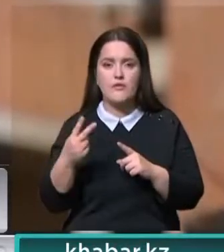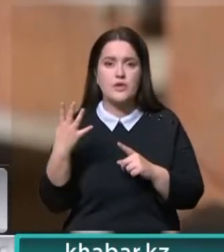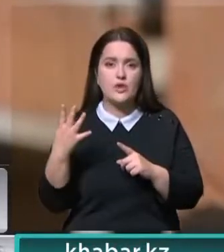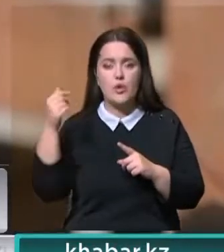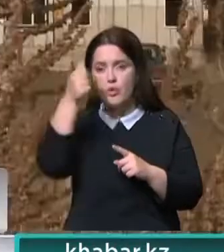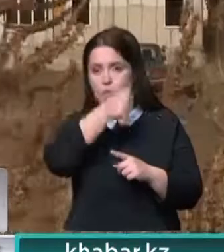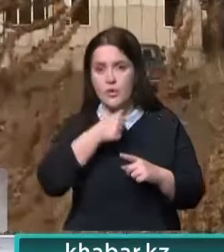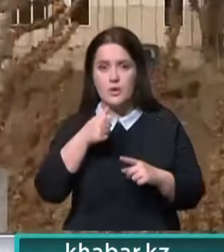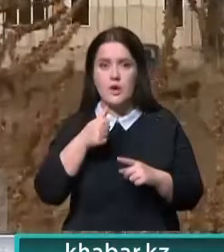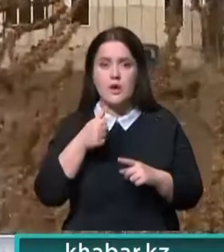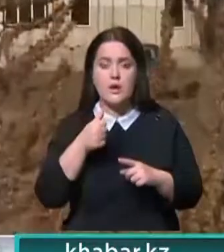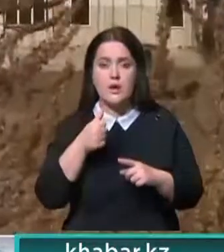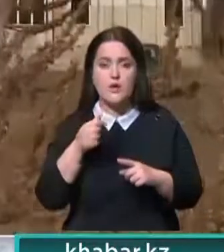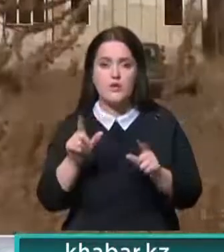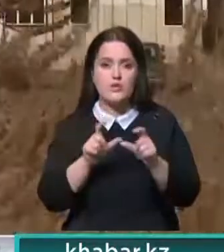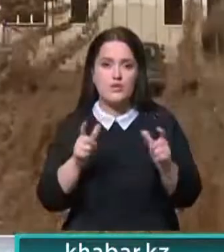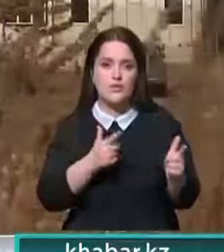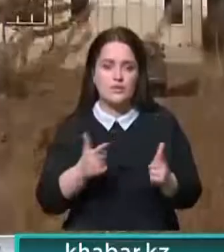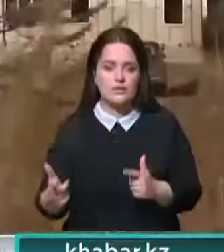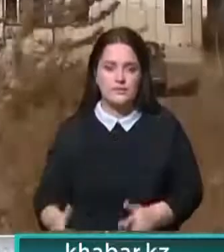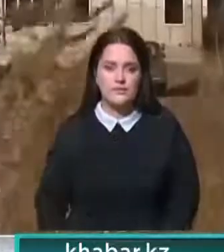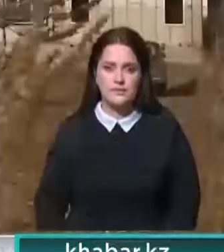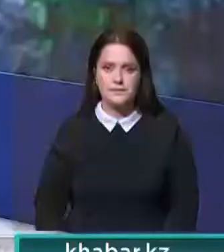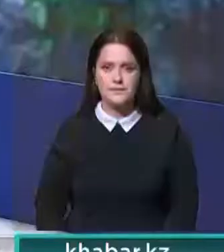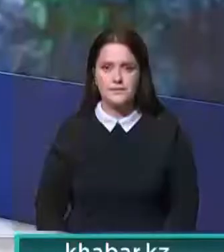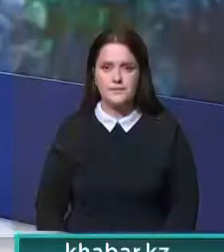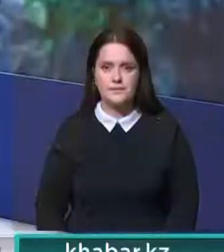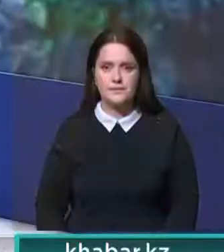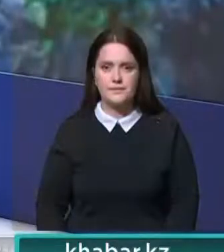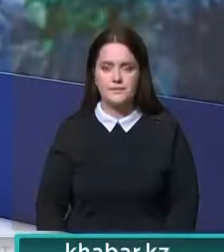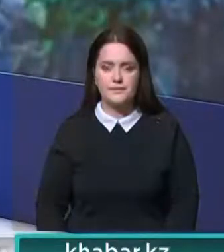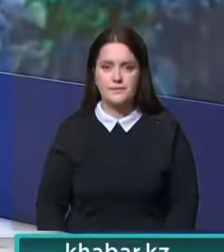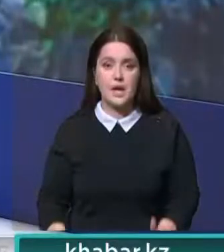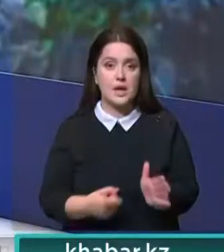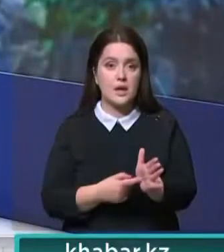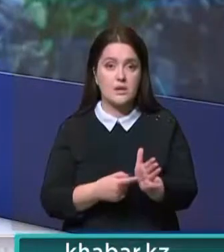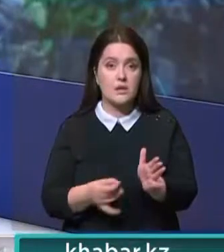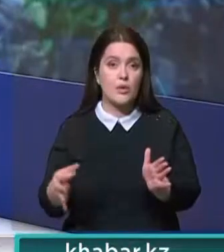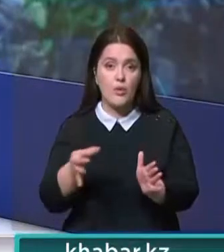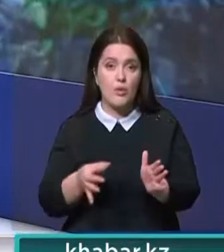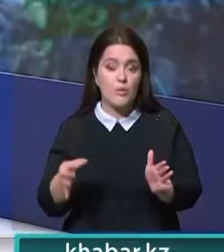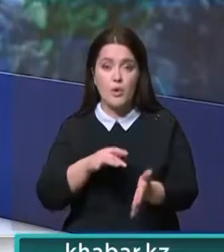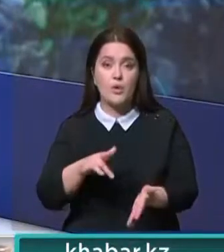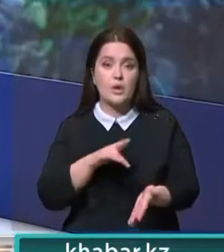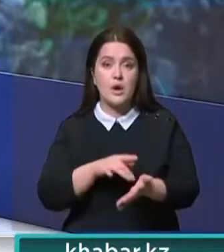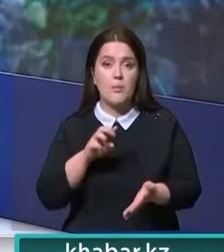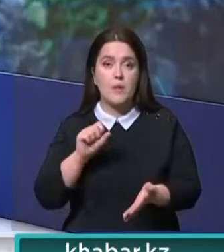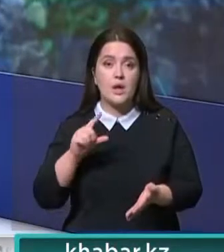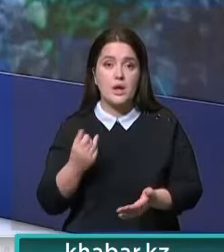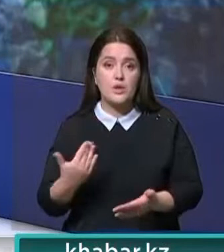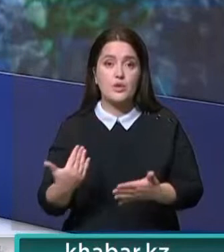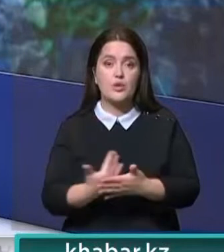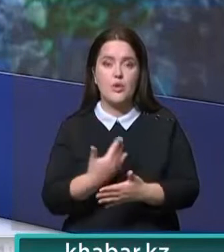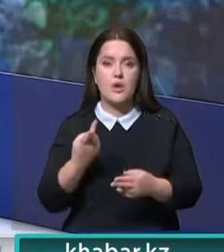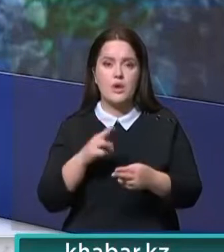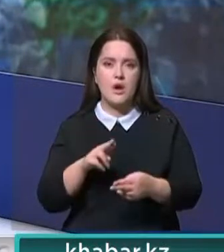2024 года. Эта замечательная школа будет введена в эксплуатацию. В городе Балхаше Карагандинской области планируют построить новый полигон